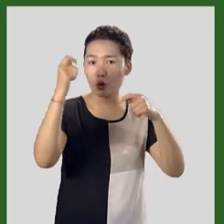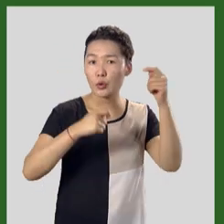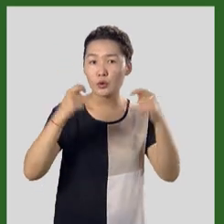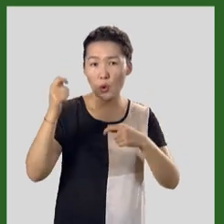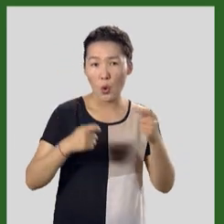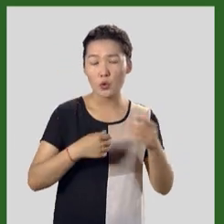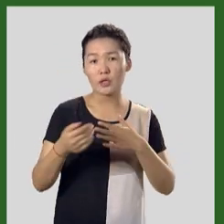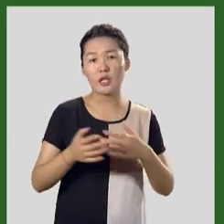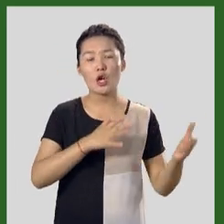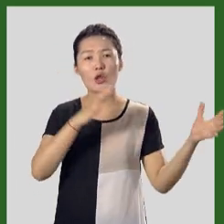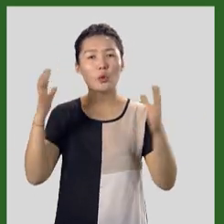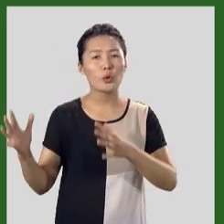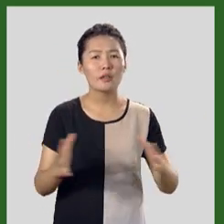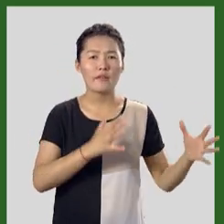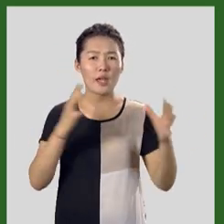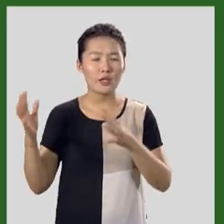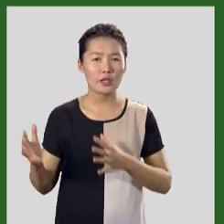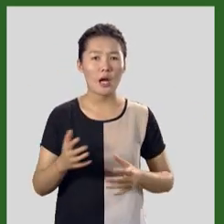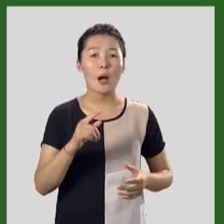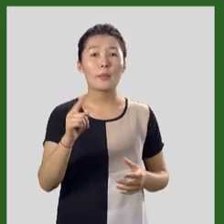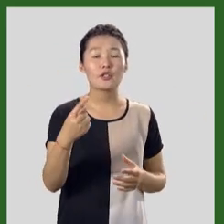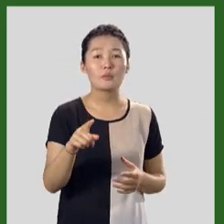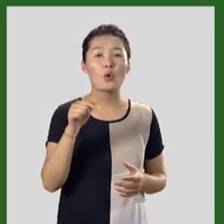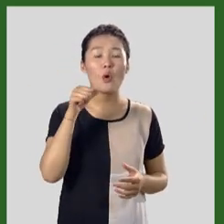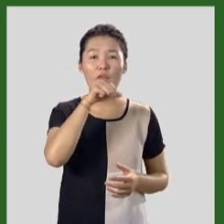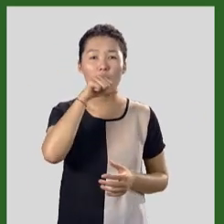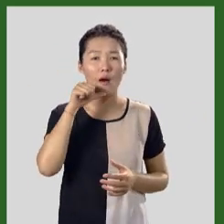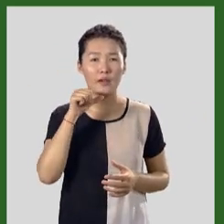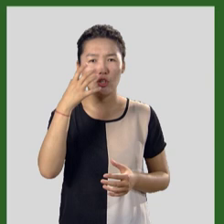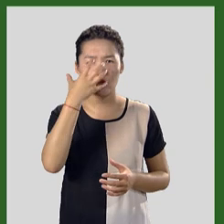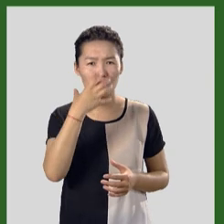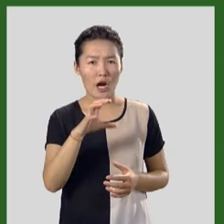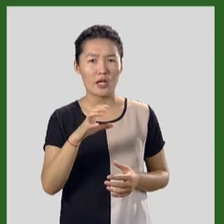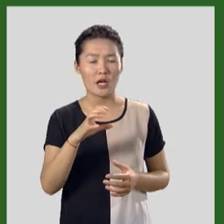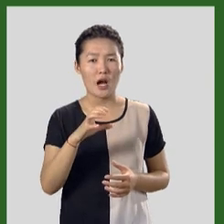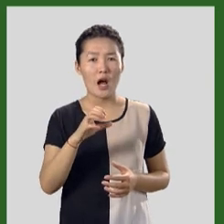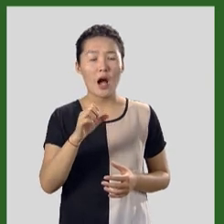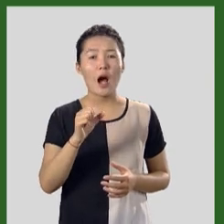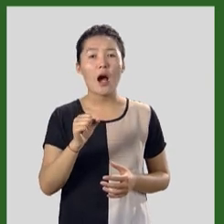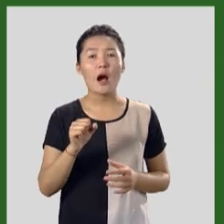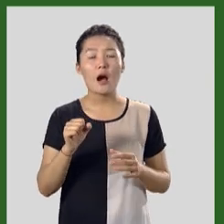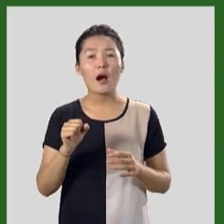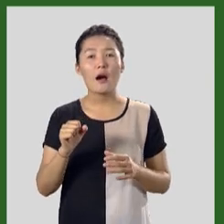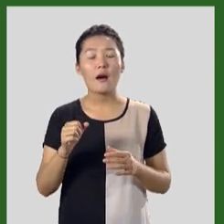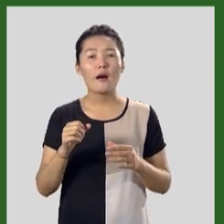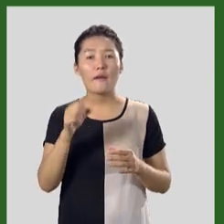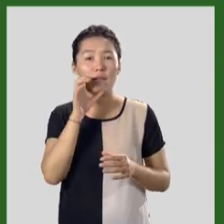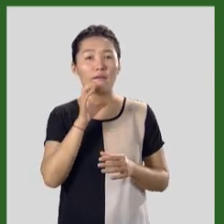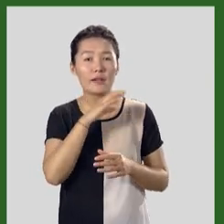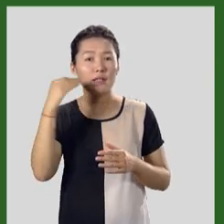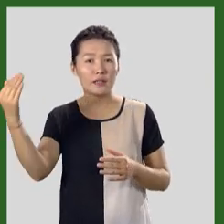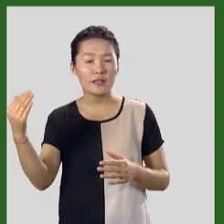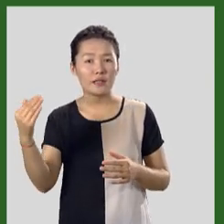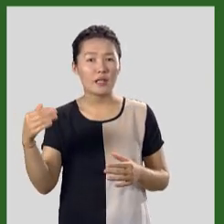дождь или дует ветер? Почему в Африке жарко, а в Антарктиде круглый год